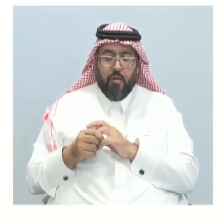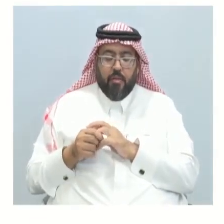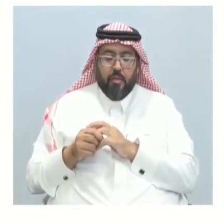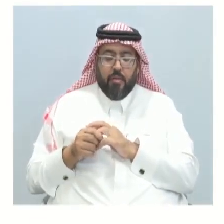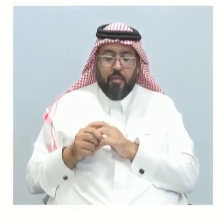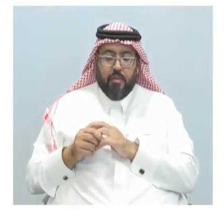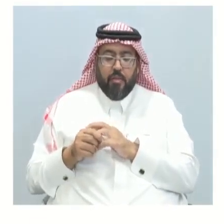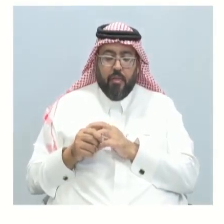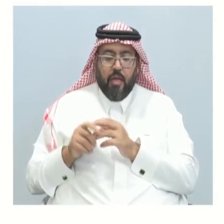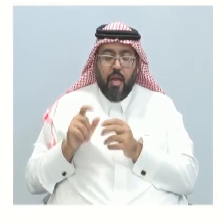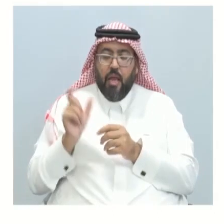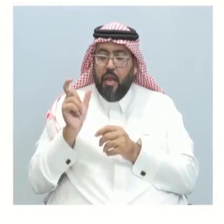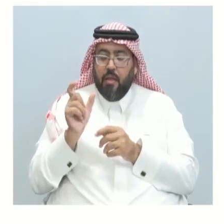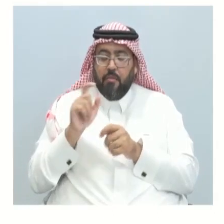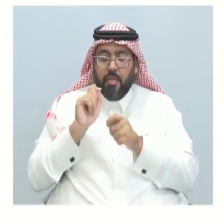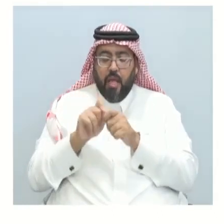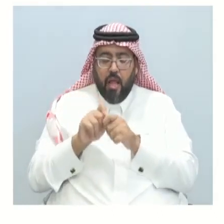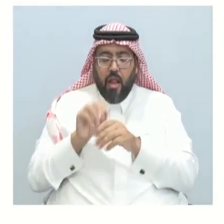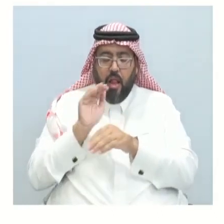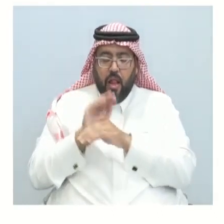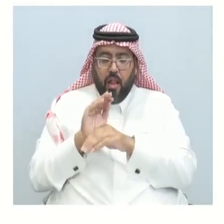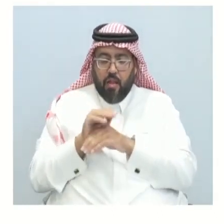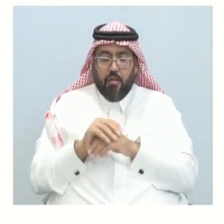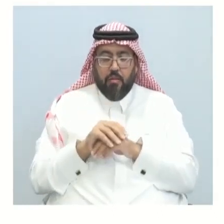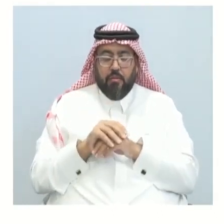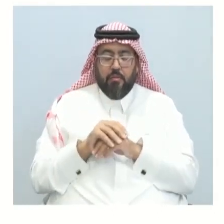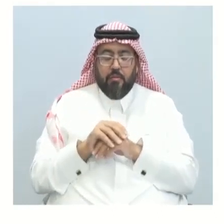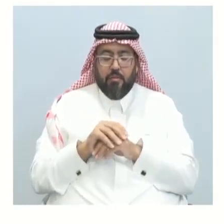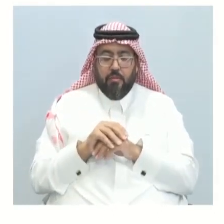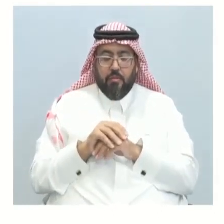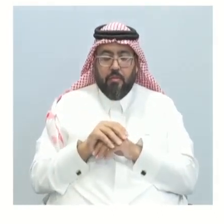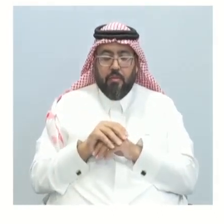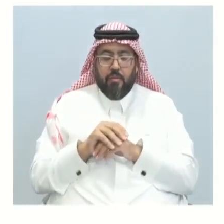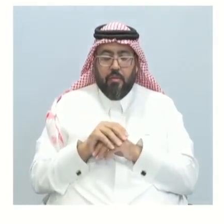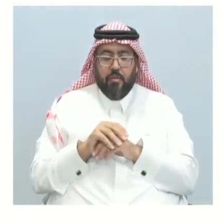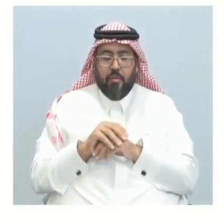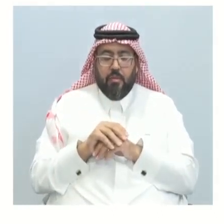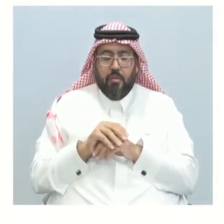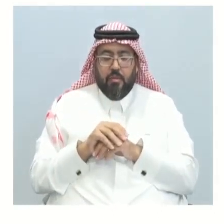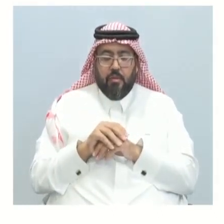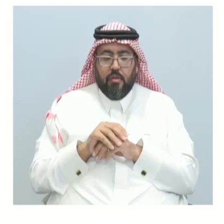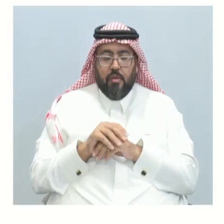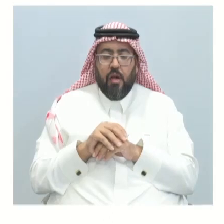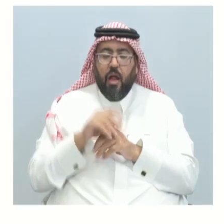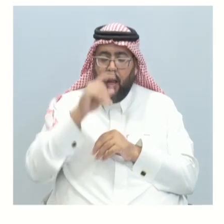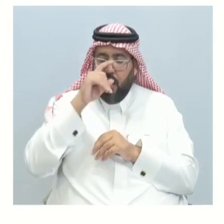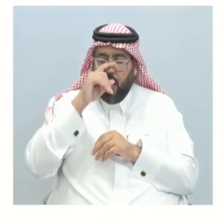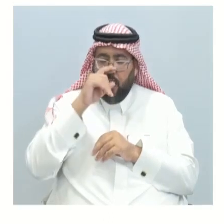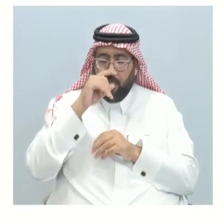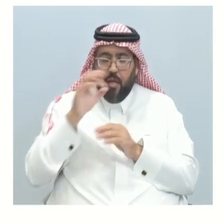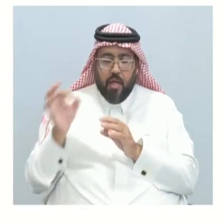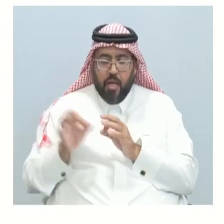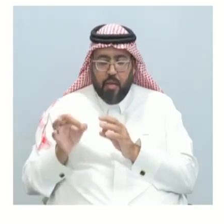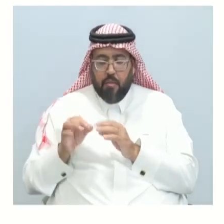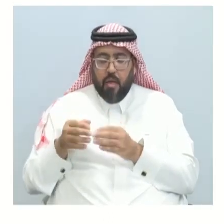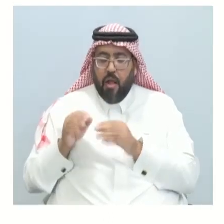فعندما اوصى النبي صلى الله عليه وسلم بهذا الوصيه ص بالنساء خيرا لابد ان يكون لاقرب